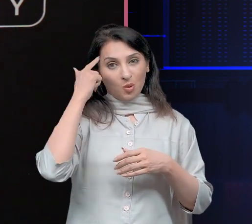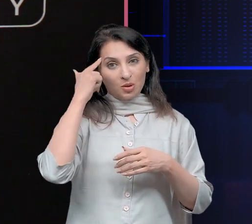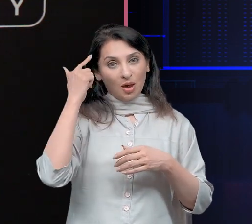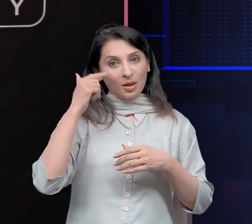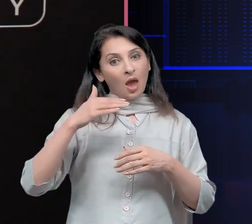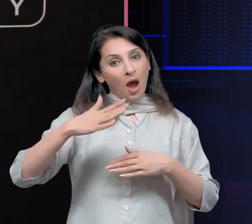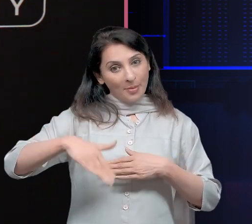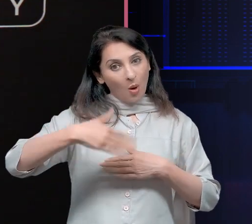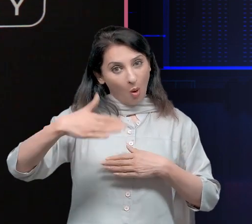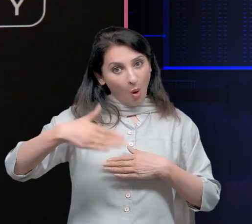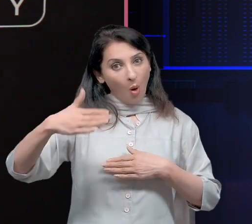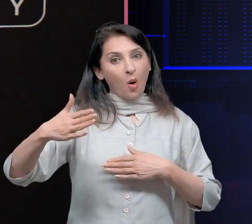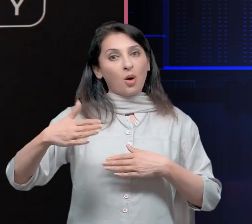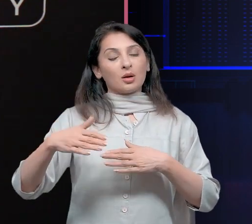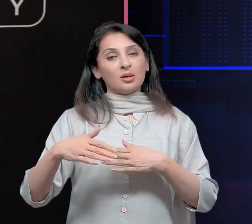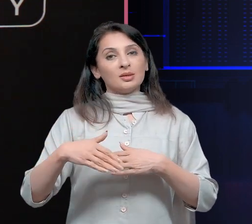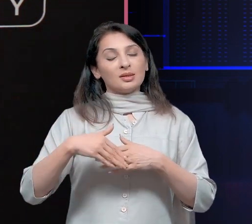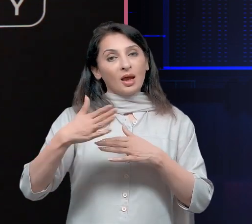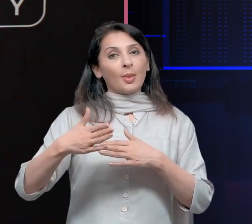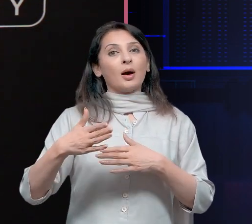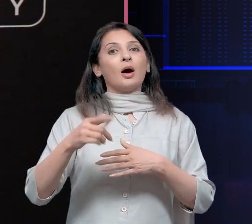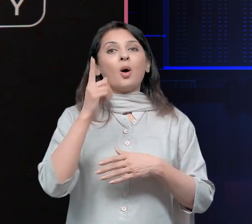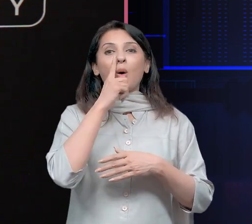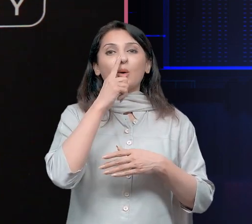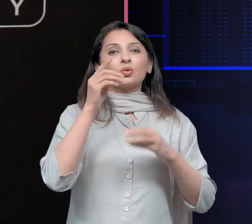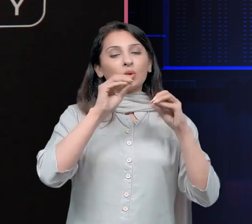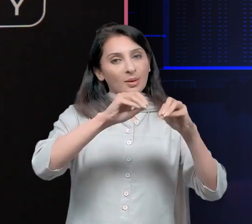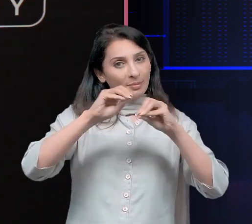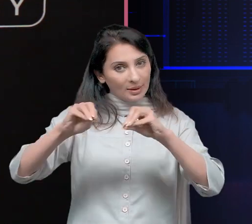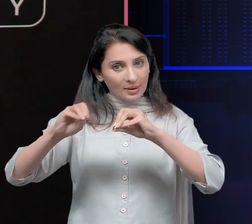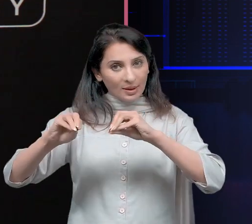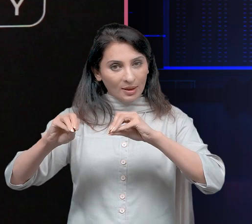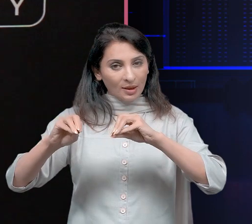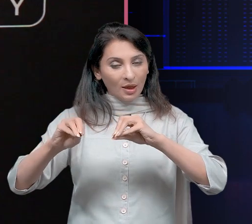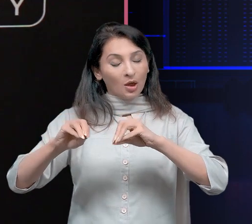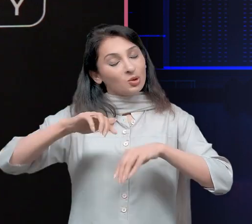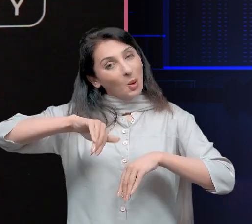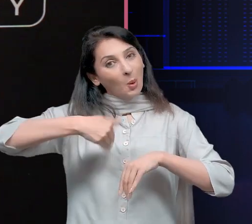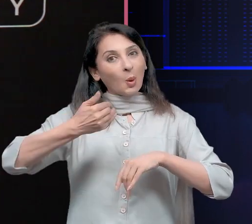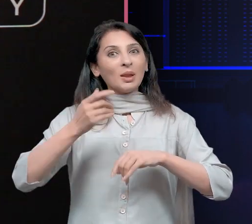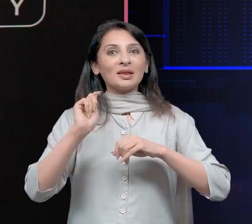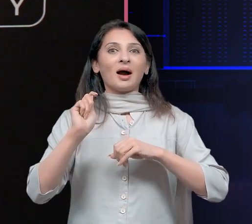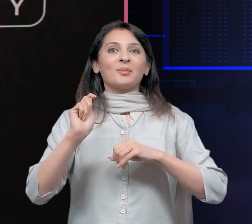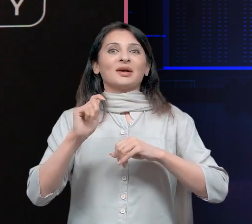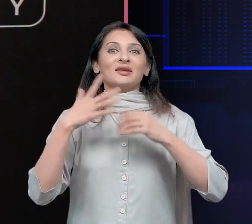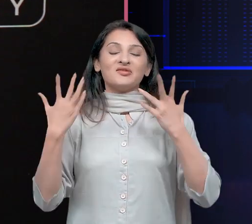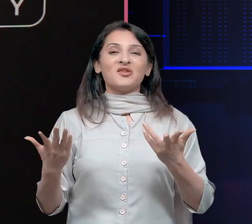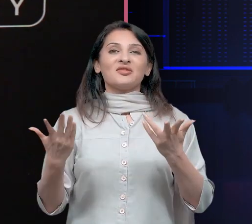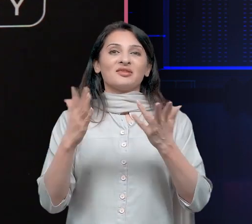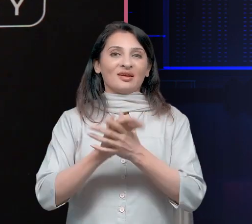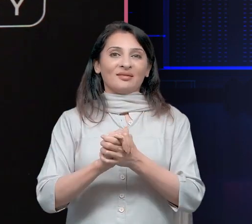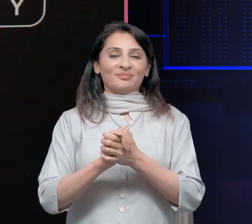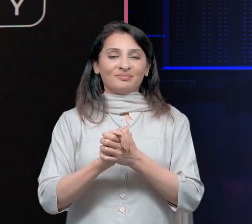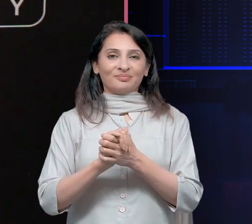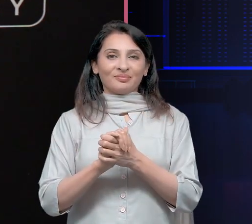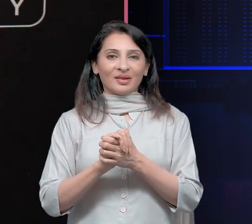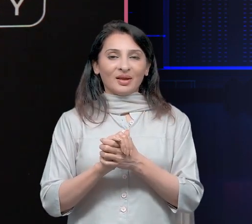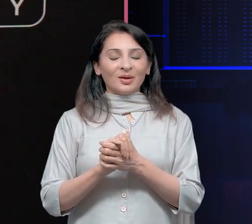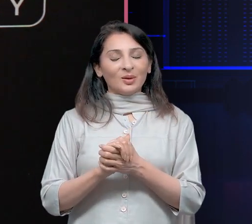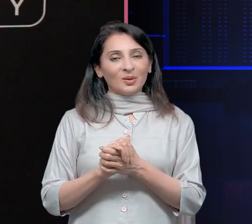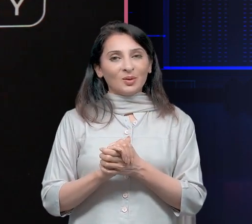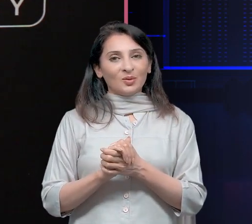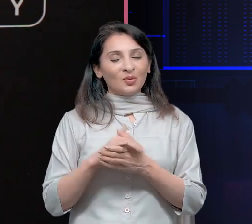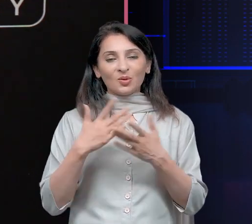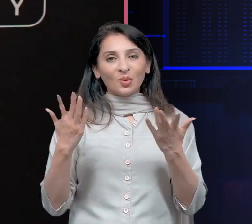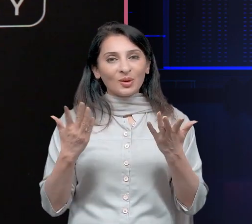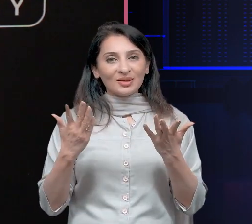کہ نہیں، اور ہم کو ان ایسی لڑکیوں عورتوں کی مدد کرنی ہے جو کچھ کرنا چاہتی ہیں، دنیا میں مقام بنانا چاہتی